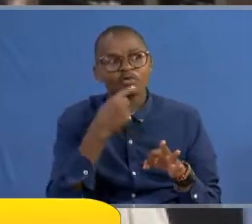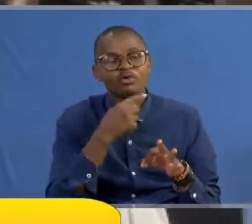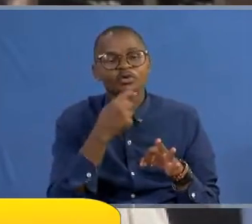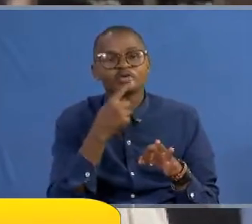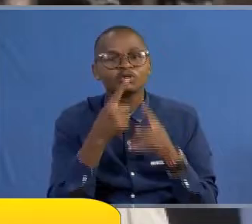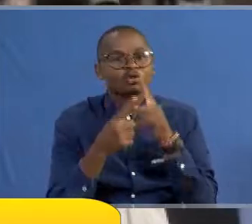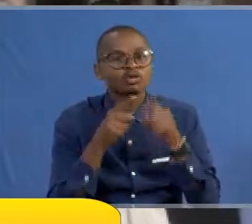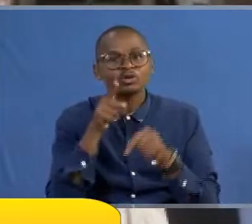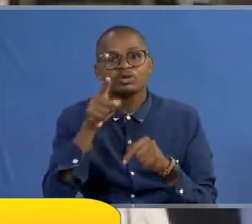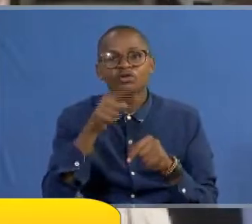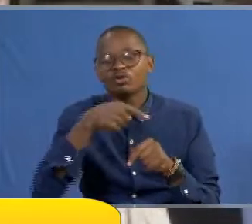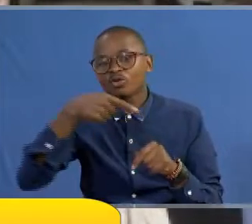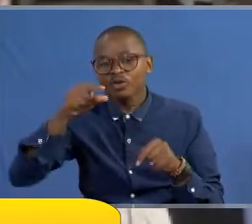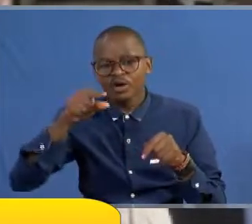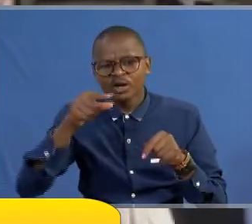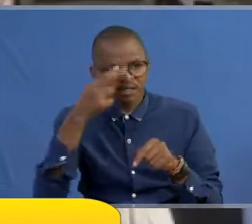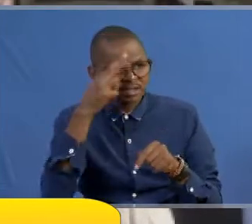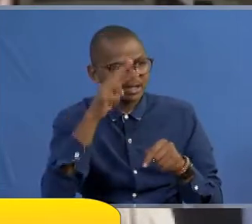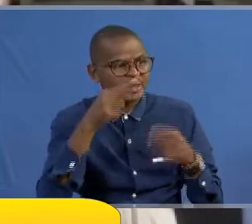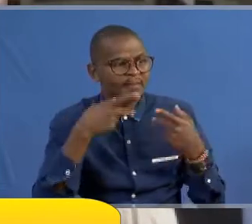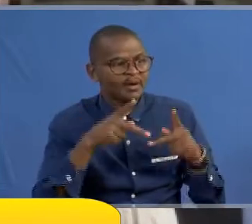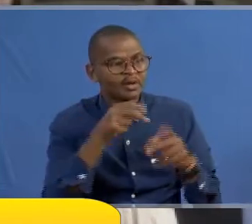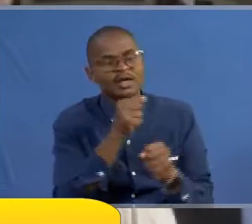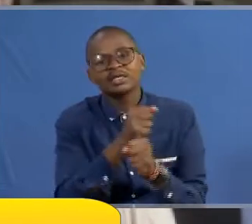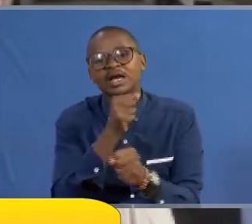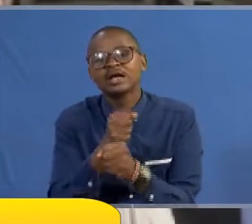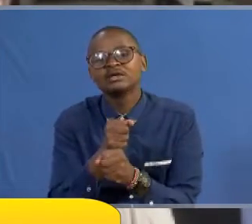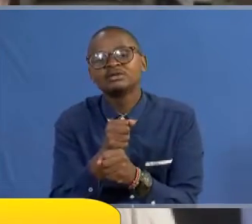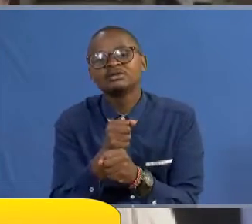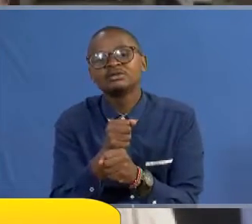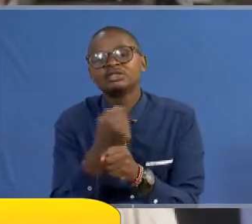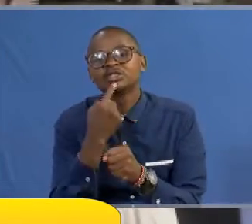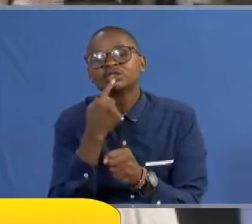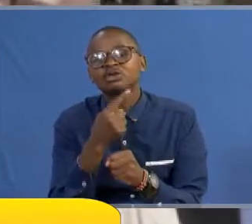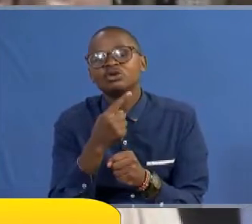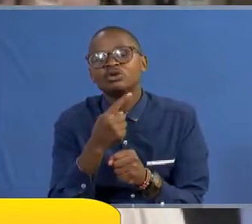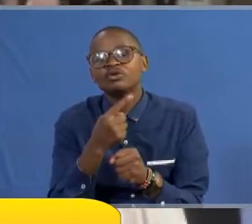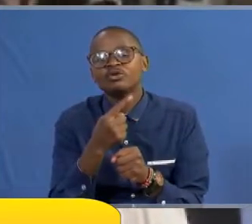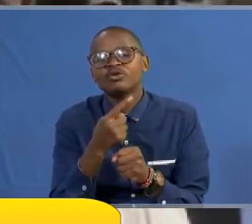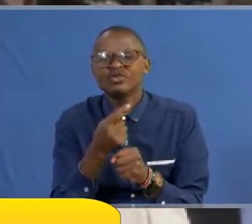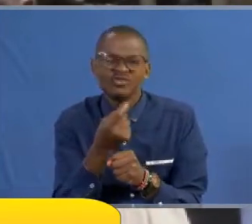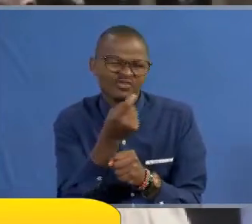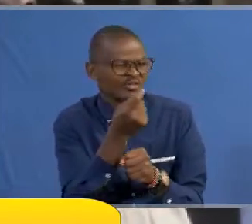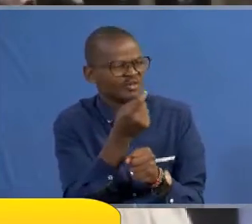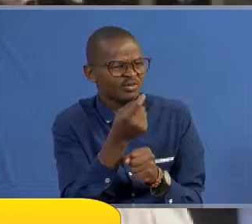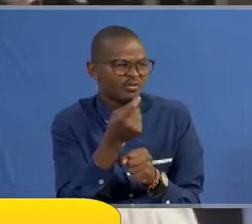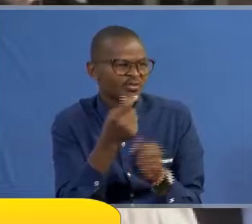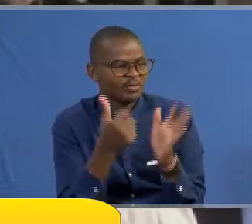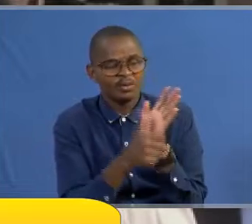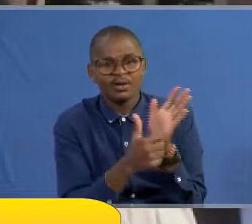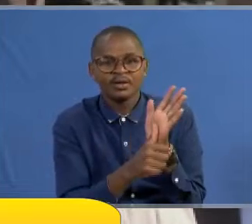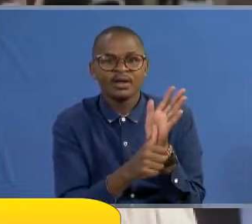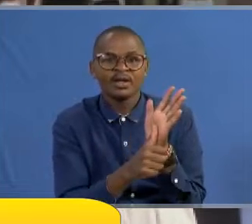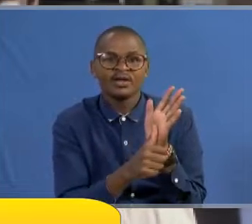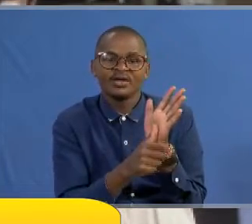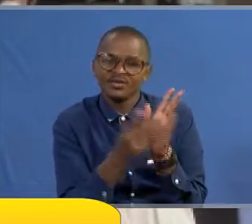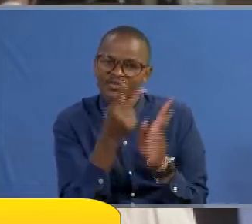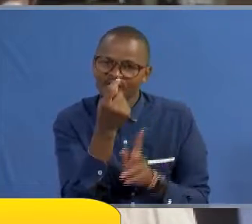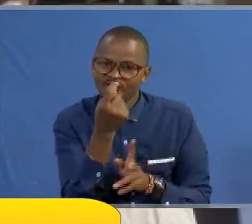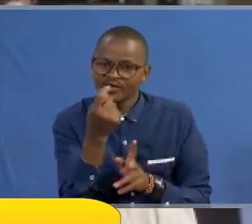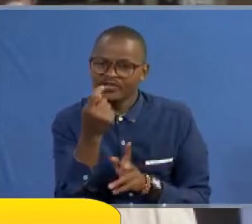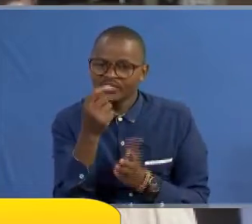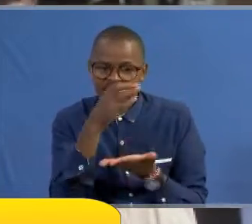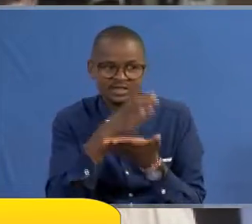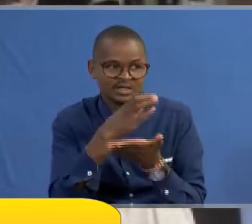to you, go and check what the person has done. So we had a few issues in very few